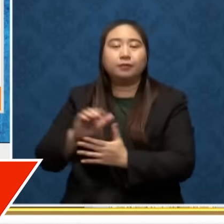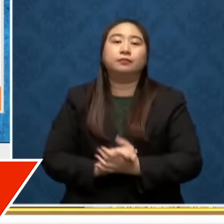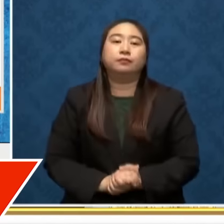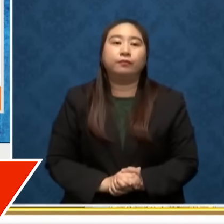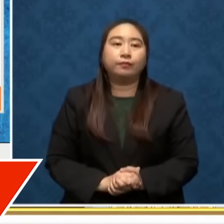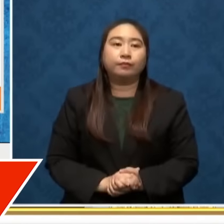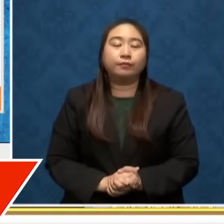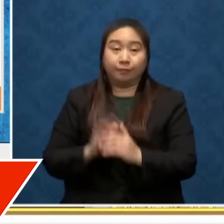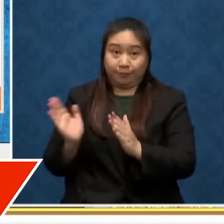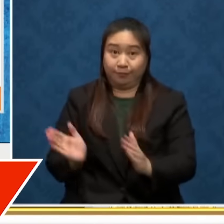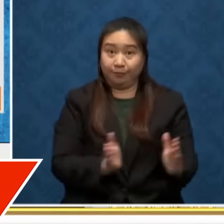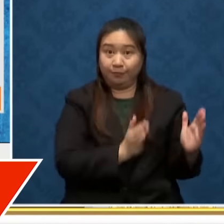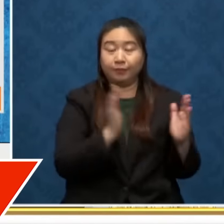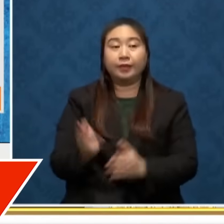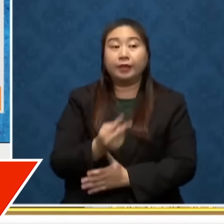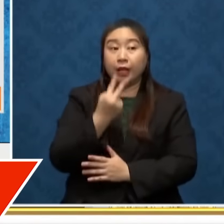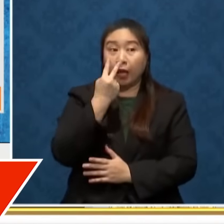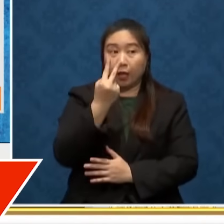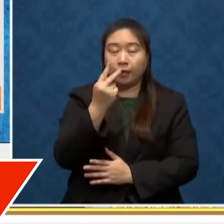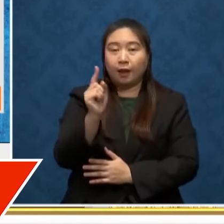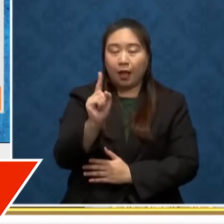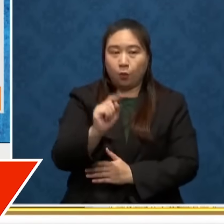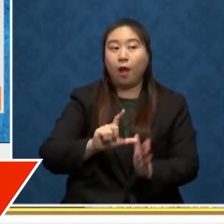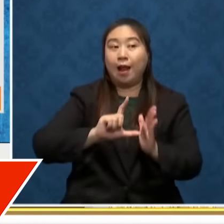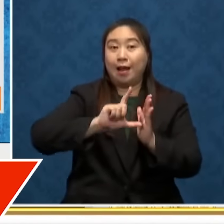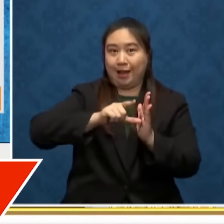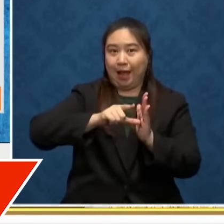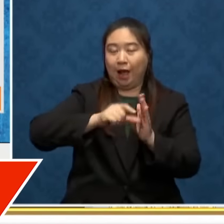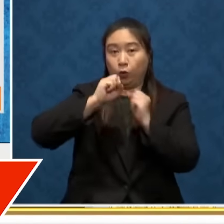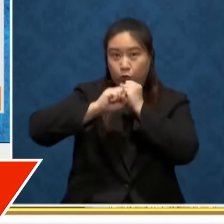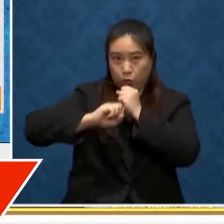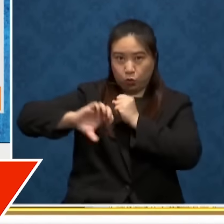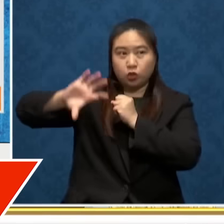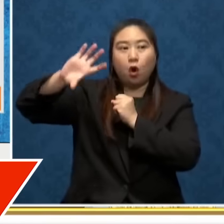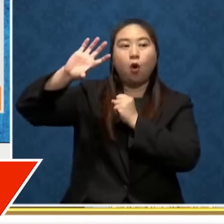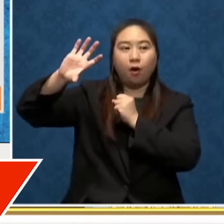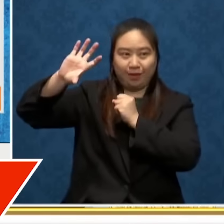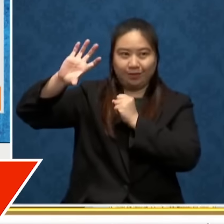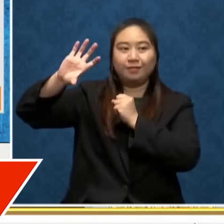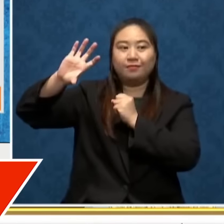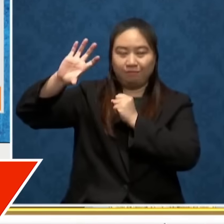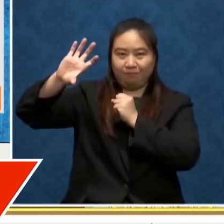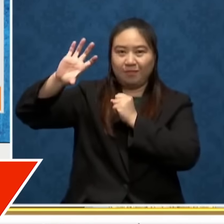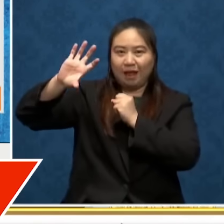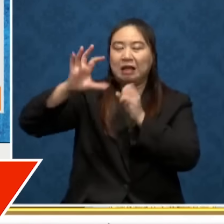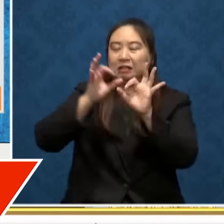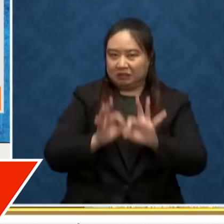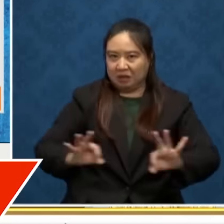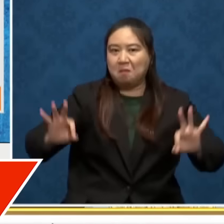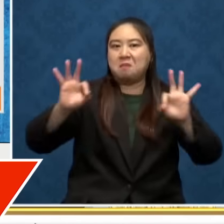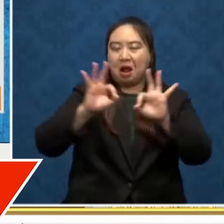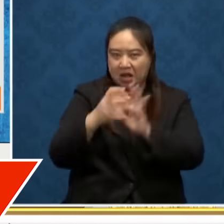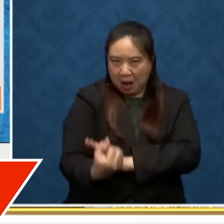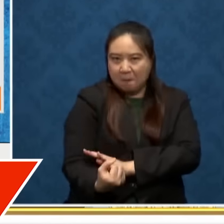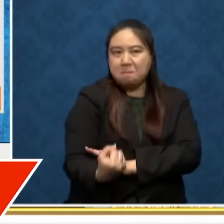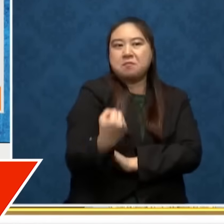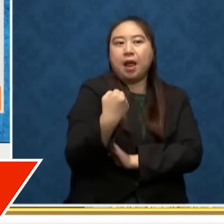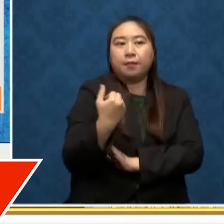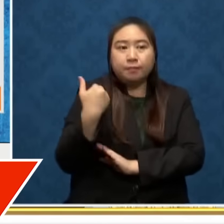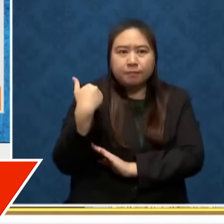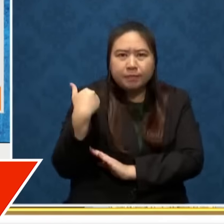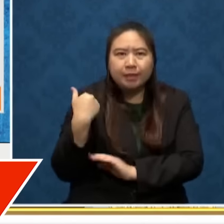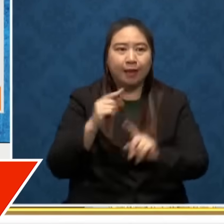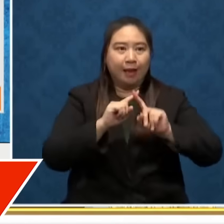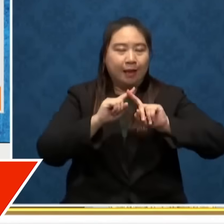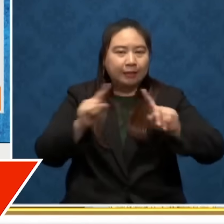สไลด์ถัดไปนะครับจะเห็นว่าความสำคัญของเลขาธิการกสทช.นั้นมีอำนาจมหาศาลแต่ล่าสุดกระบวนการ